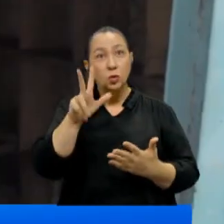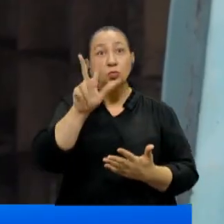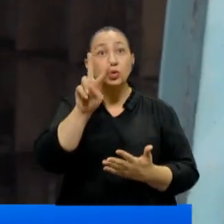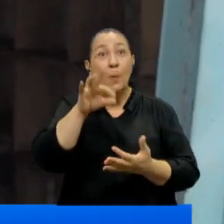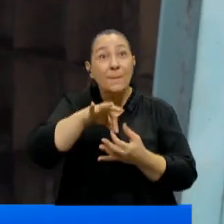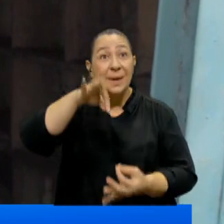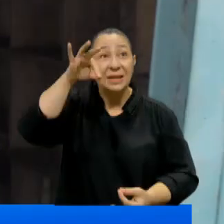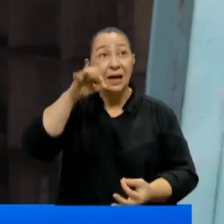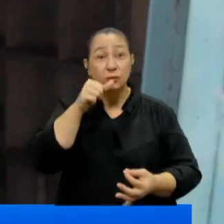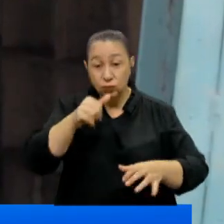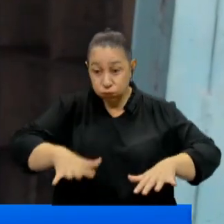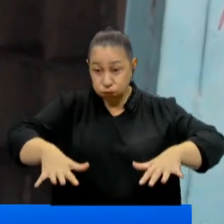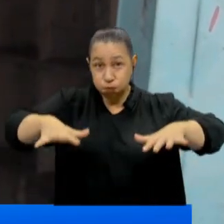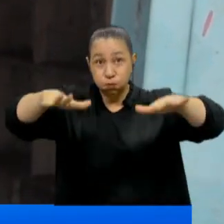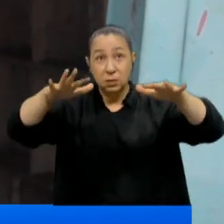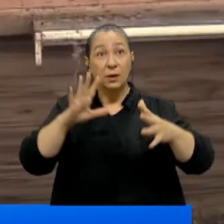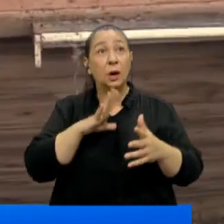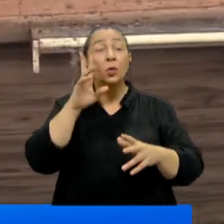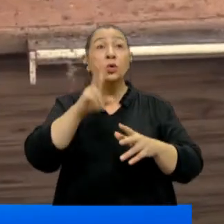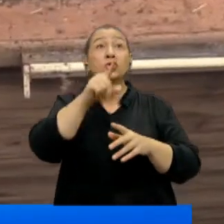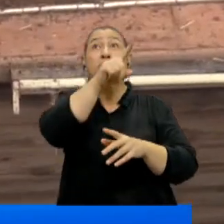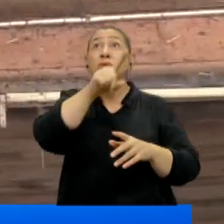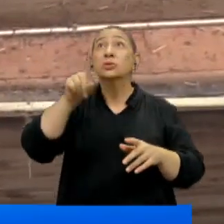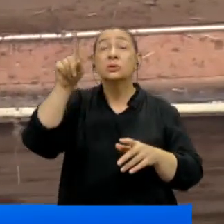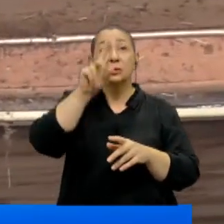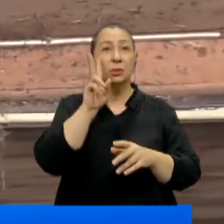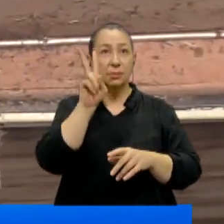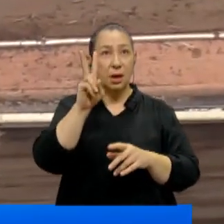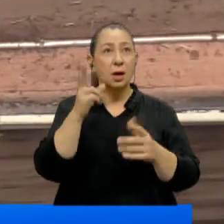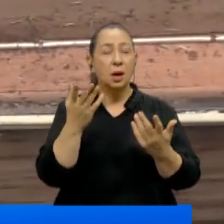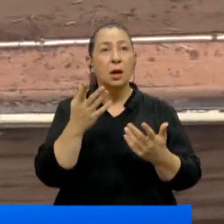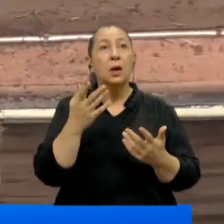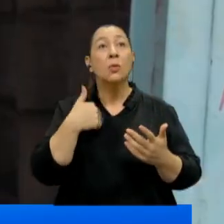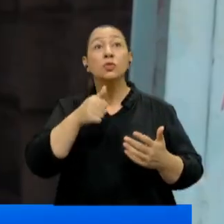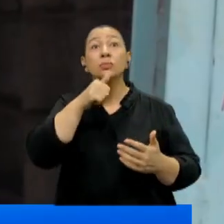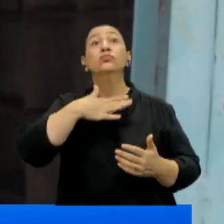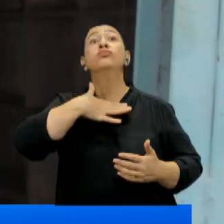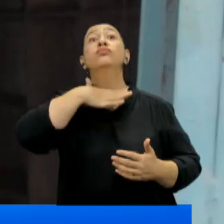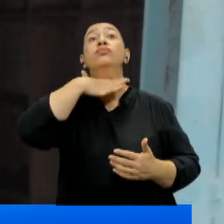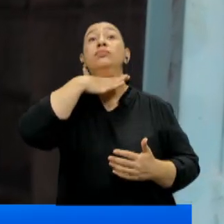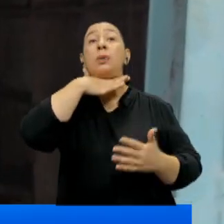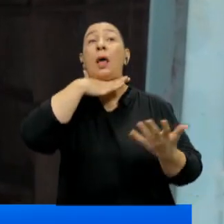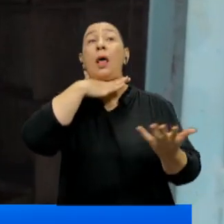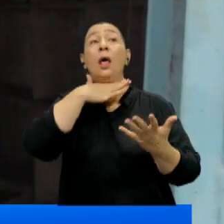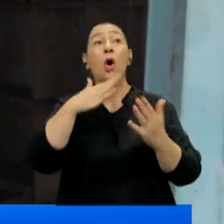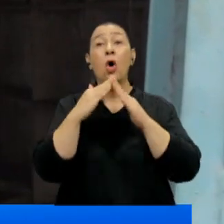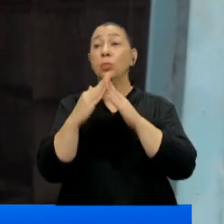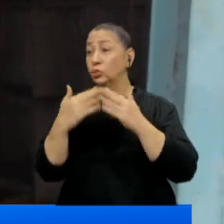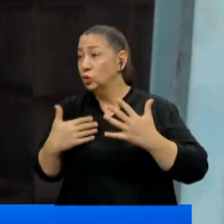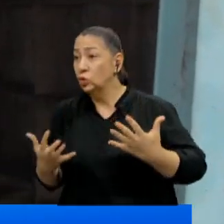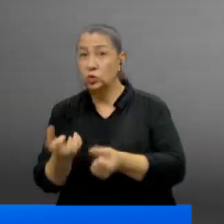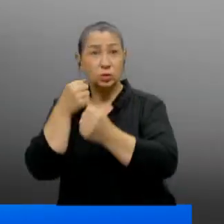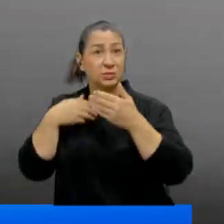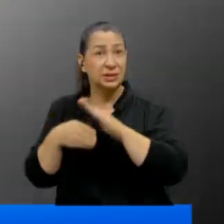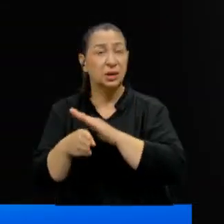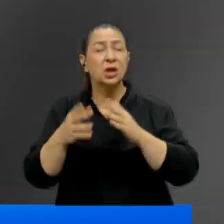metre şey vardı, sel vardı. Zaten görürsünüz buraya da bakarsanız. Boğazıma kadar geldi su. Ondan sonra işte komşuyu kurtarmaya girdim